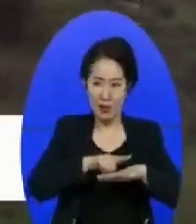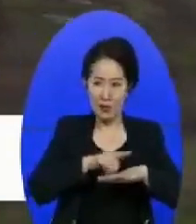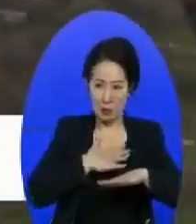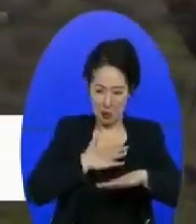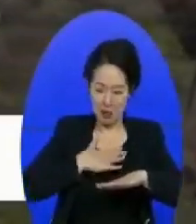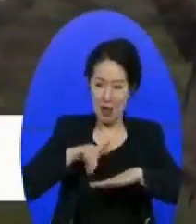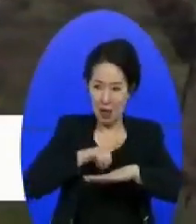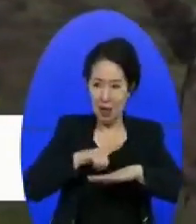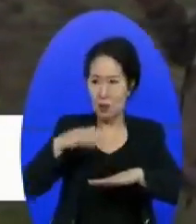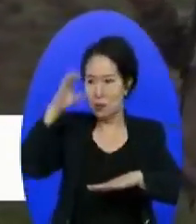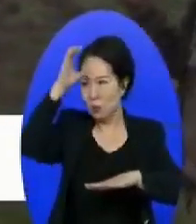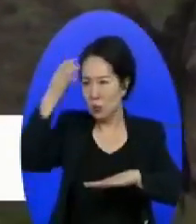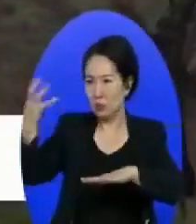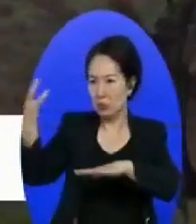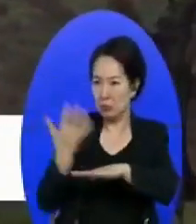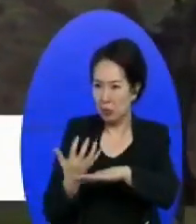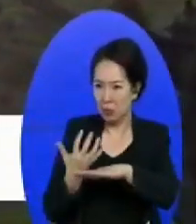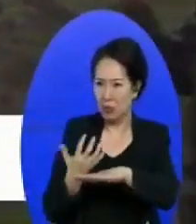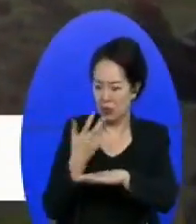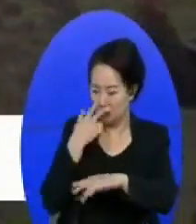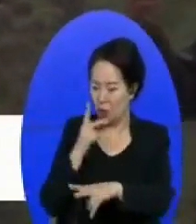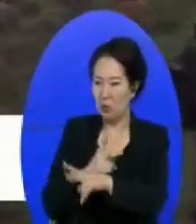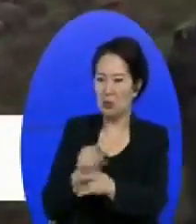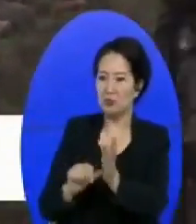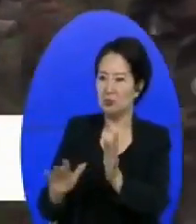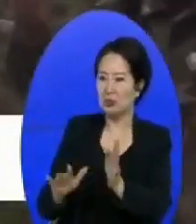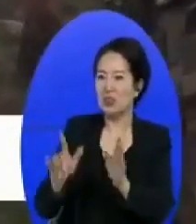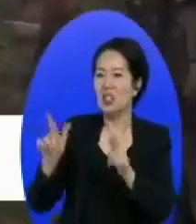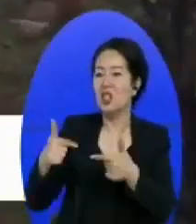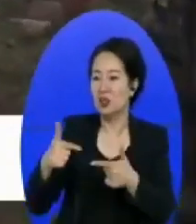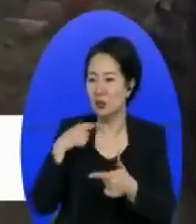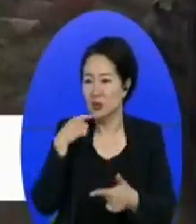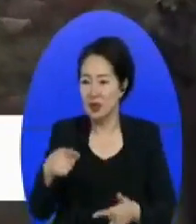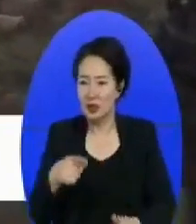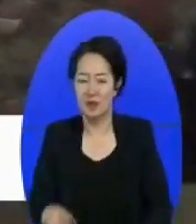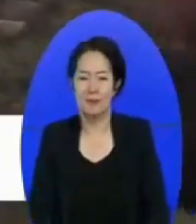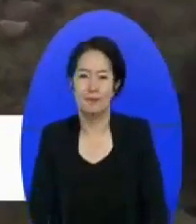цэргээ оруулсан нь бол хууль бус үйл ажиллагаа гэж эсэргүүцсэн байр сууриа илэрхийлжээ.